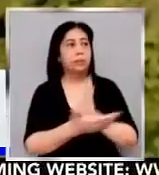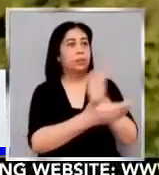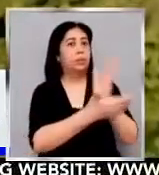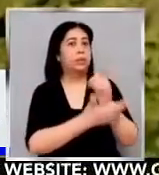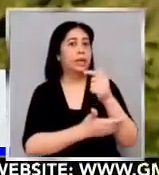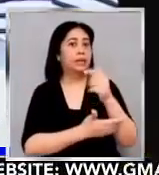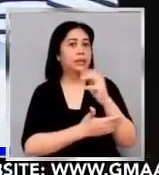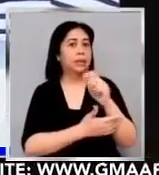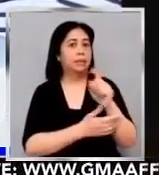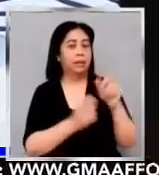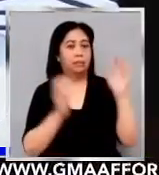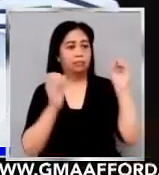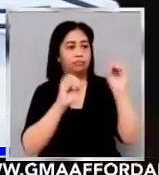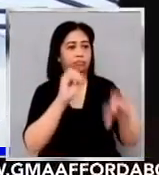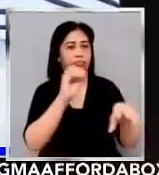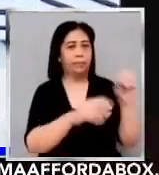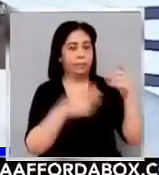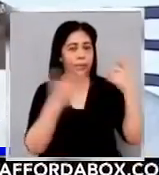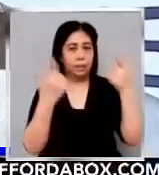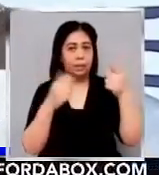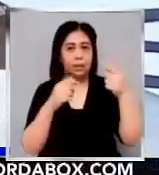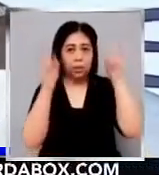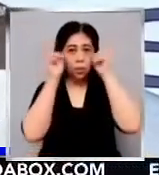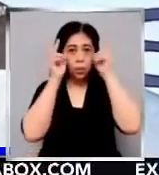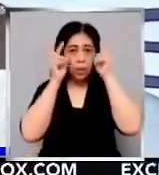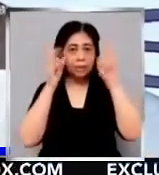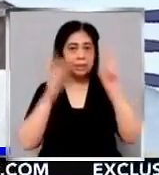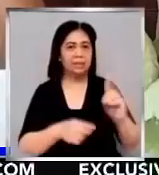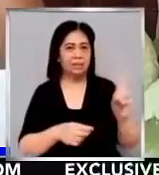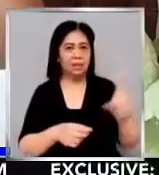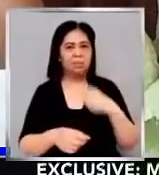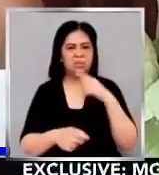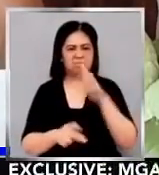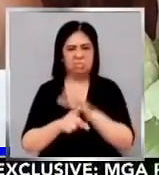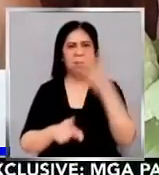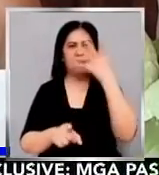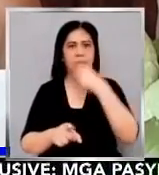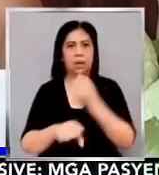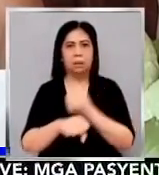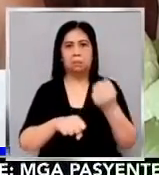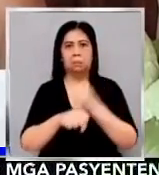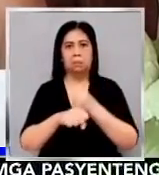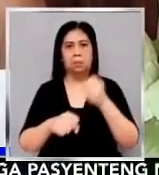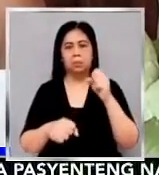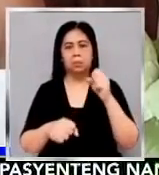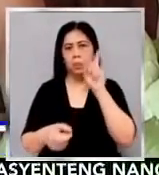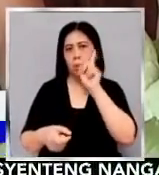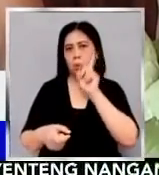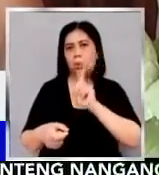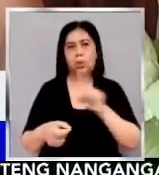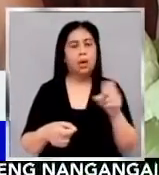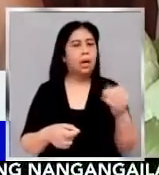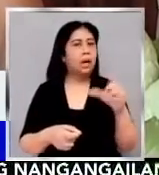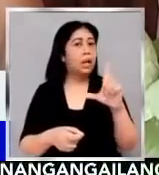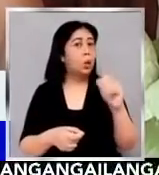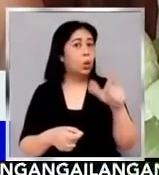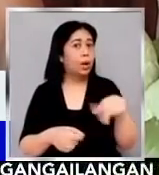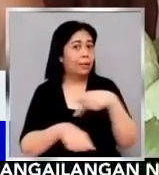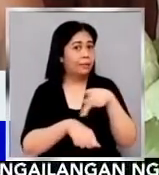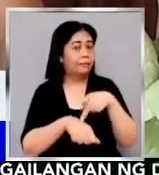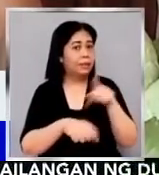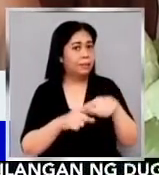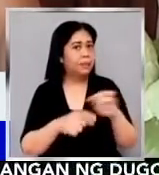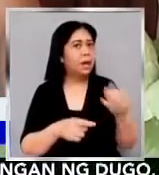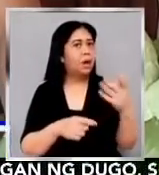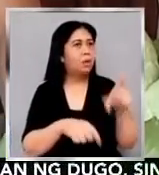sa Divisoria. Ngayon ang gusto nila, maganda raw, matibay. Kung yung local, ilang araw lang po ang tatagal na magandang klase pa po siya?